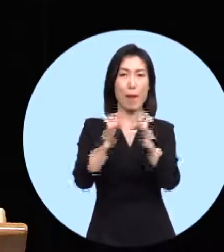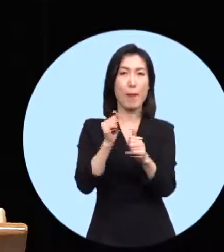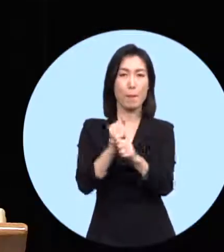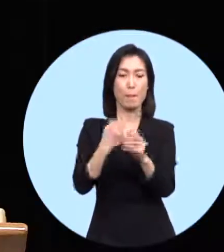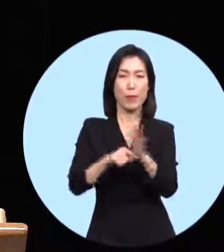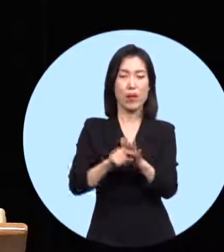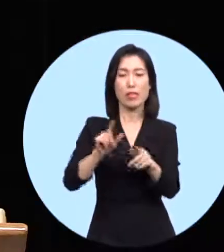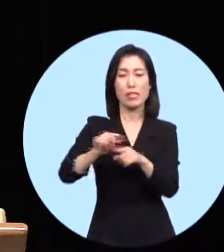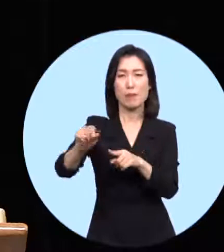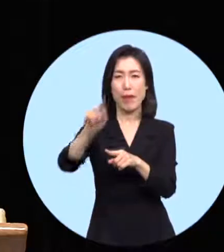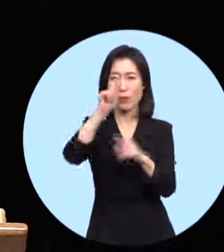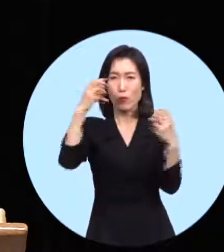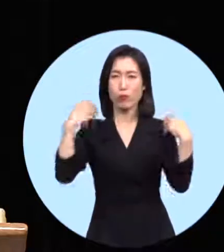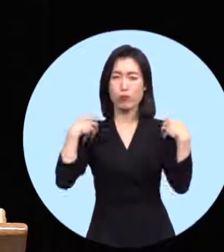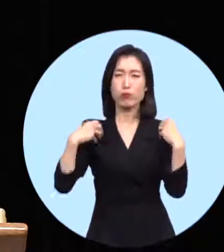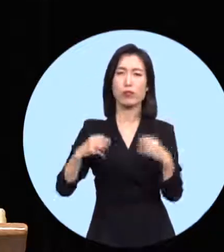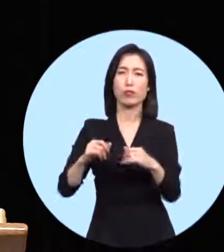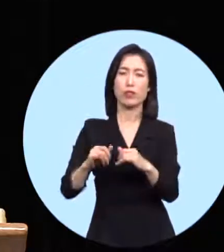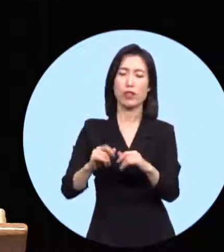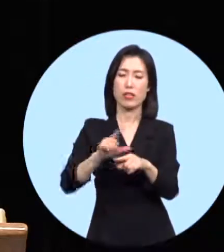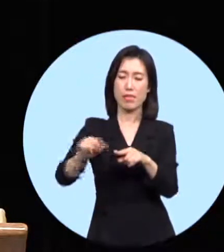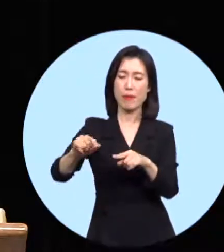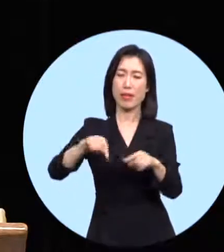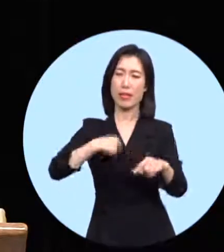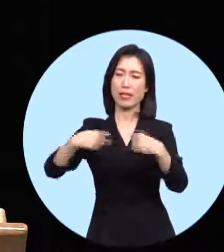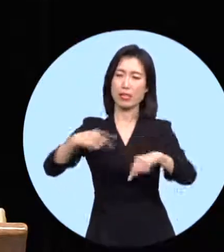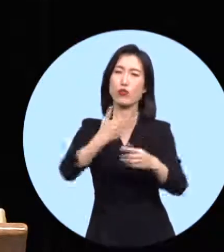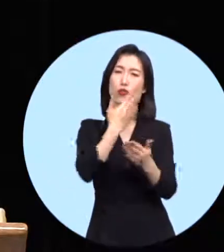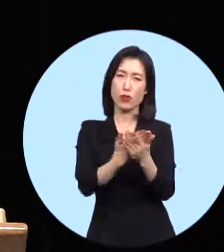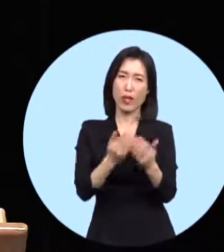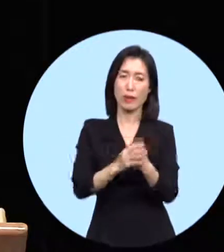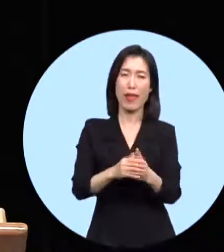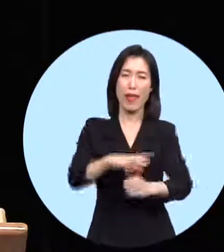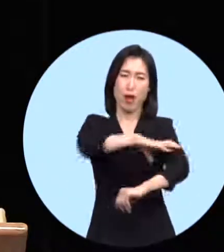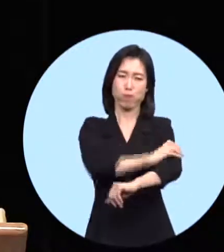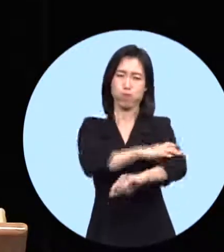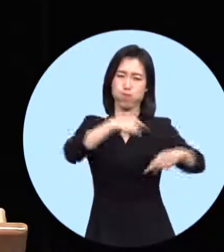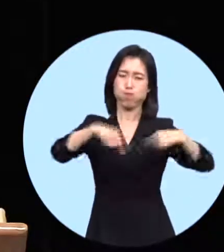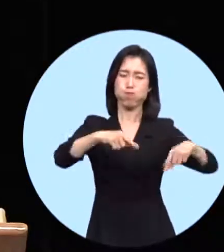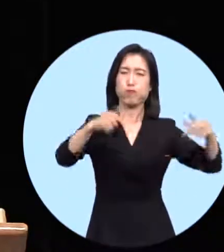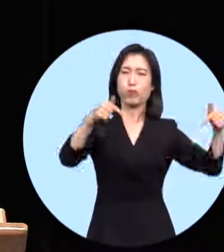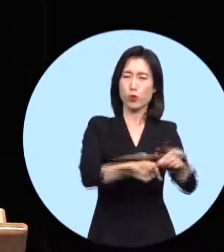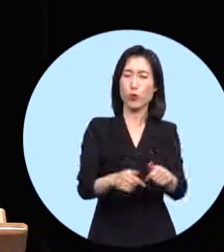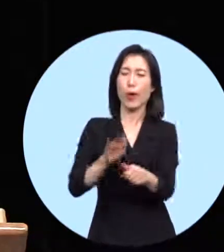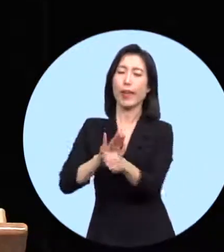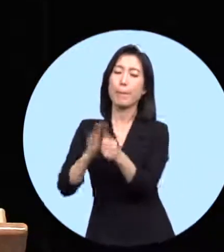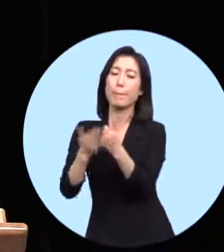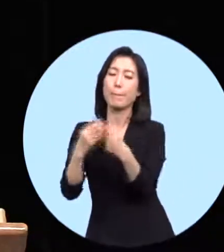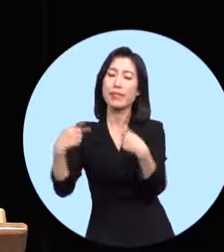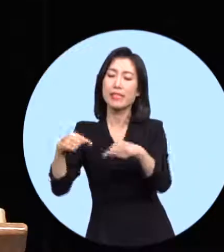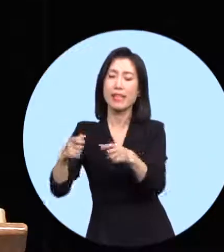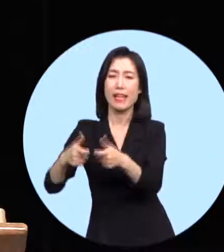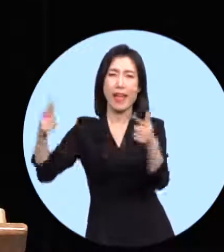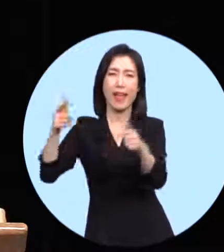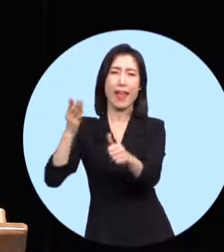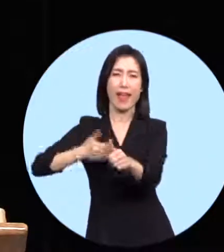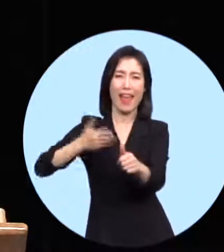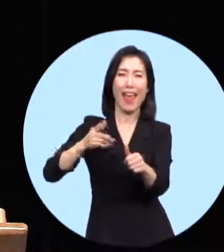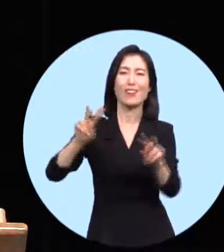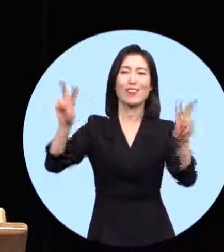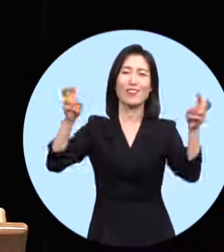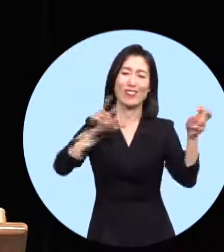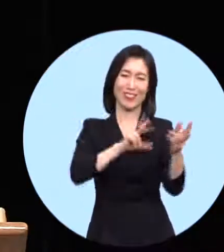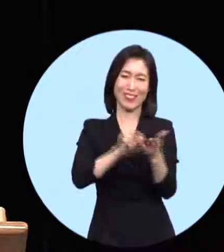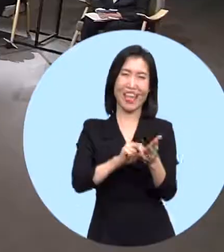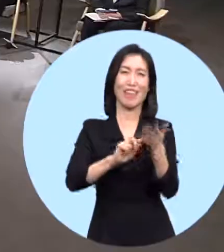지방자치 시대가 굉장히 중요하다고 생각을 하시고 통치는 줄이고 협치는 늘리자라는 그런 제목으로